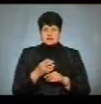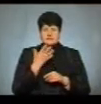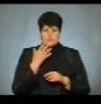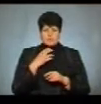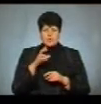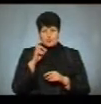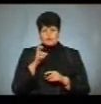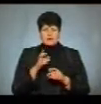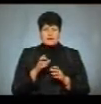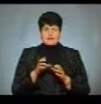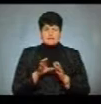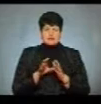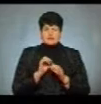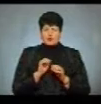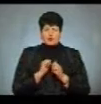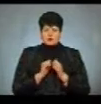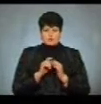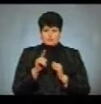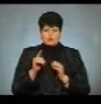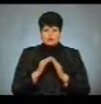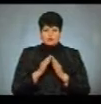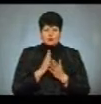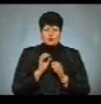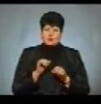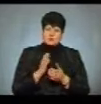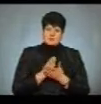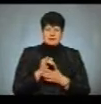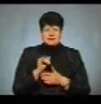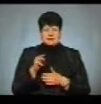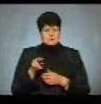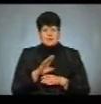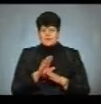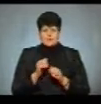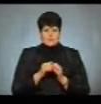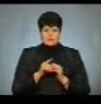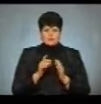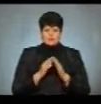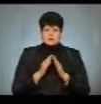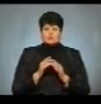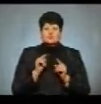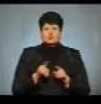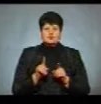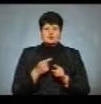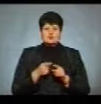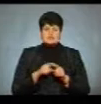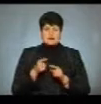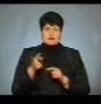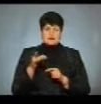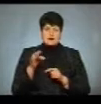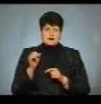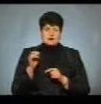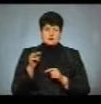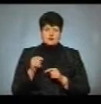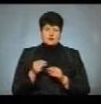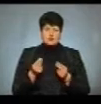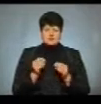«Тернопільміськтеплокомуненерго», не кожен будинок може бути облаштований саме ІТП. Дійсно, не кожному будинку, через те, що це за гранові кошти, зараз встановлюється